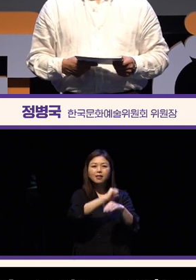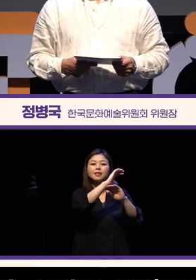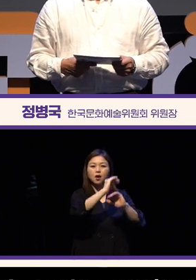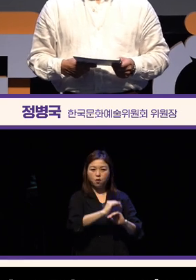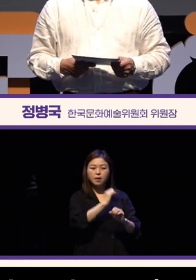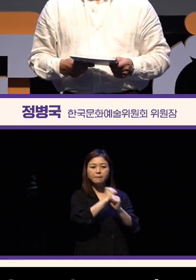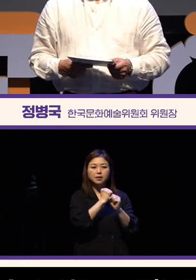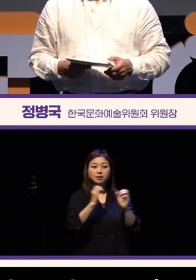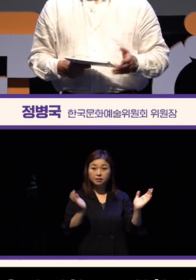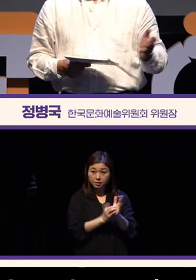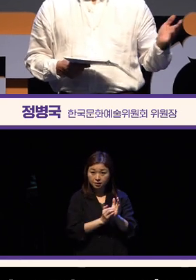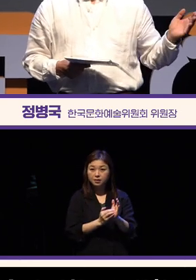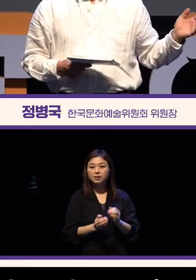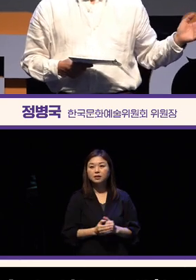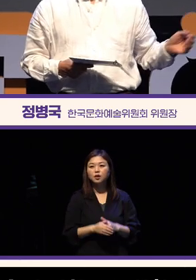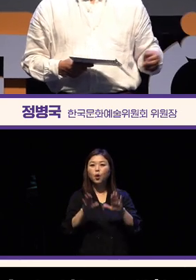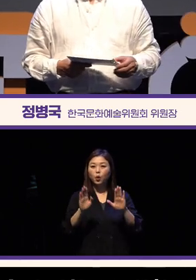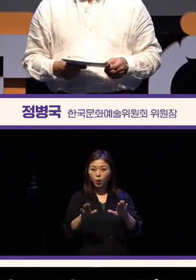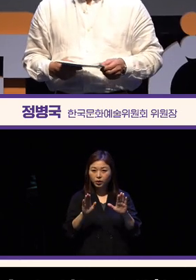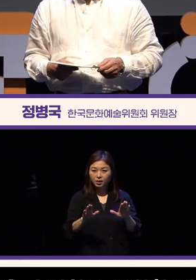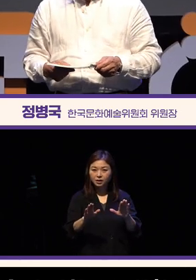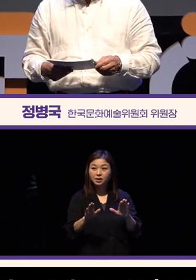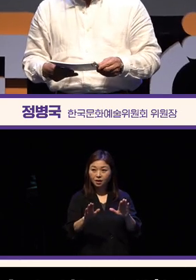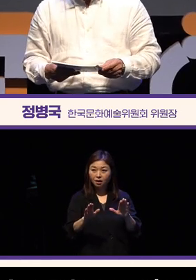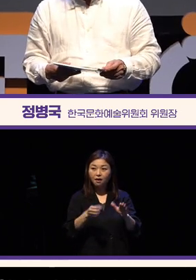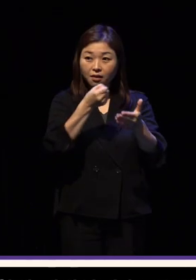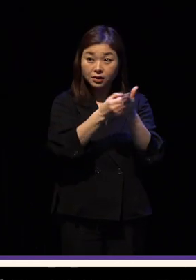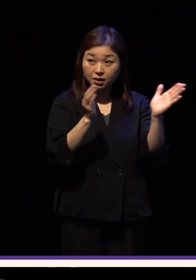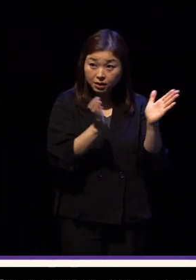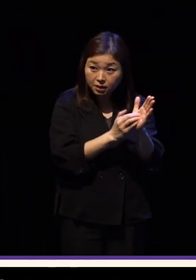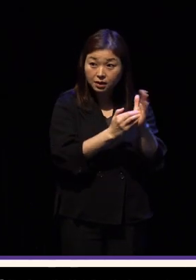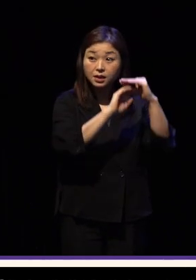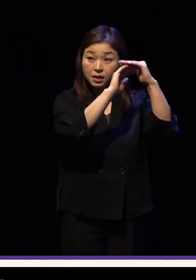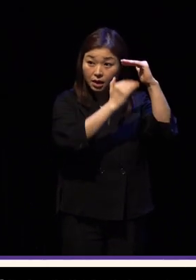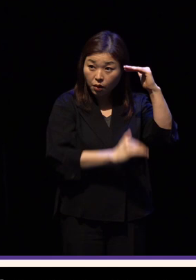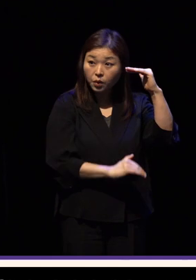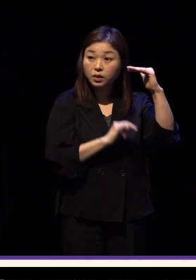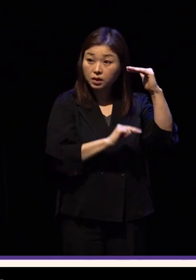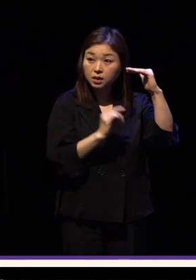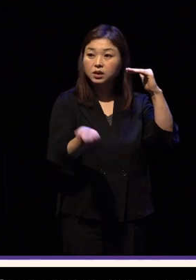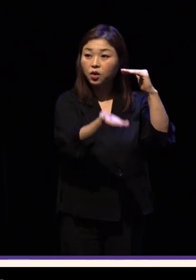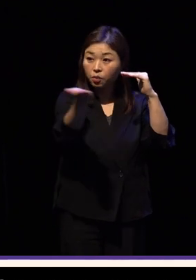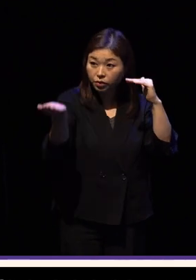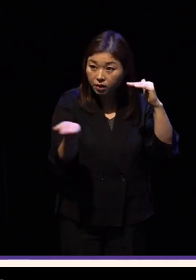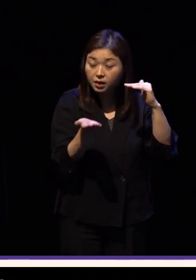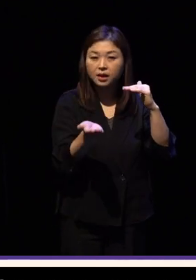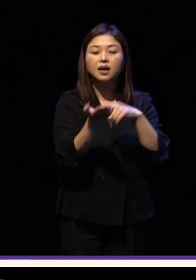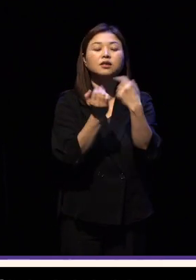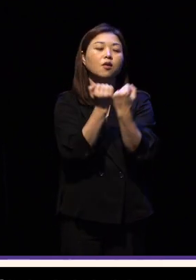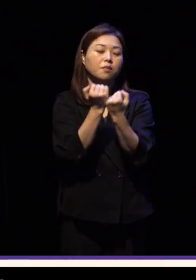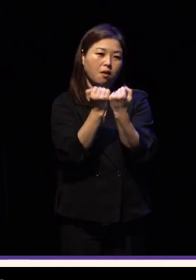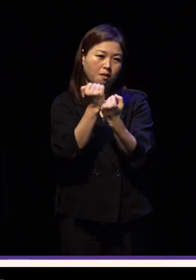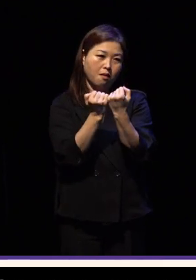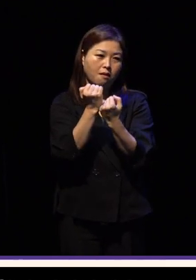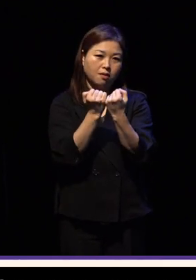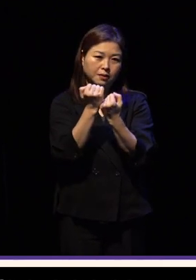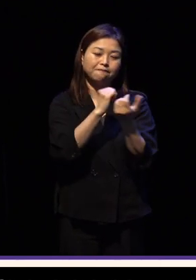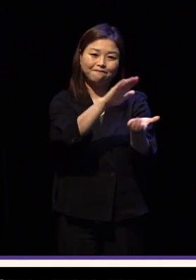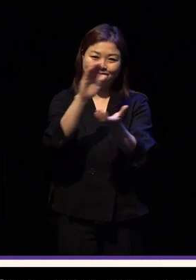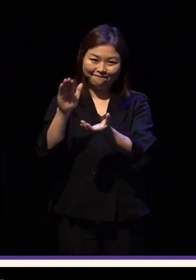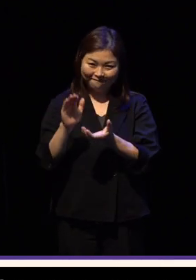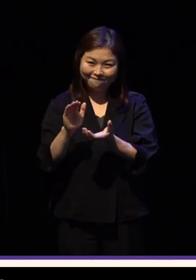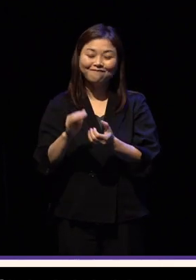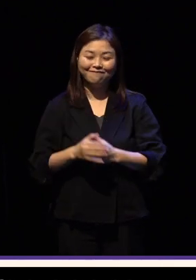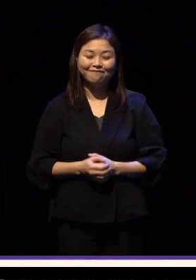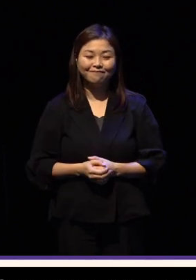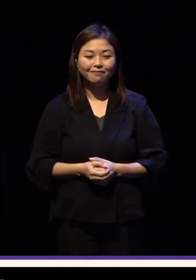확정하게 되어서 오늘 그 안을 가지고 여러분들에게 그 설명회를 갖게 된